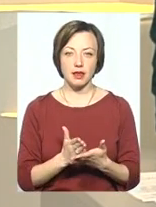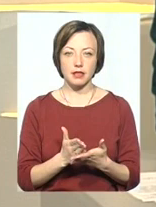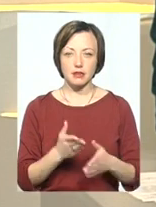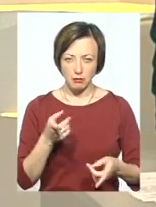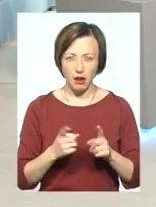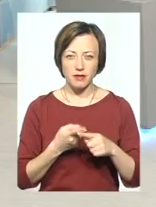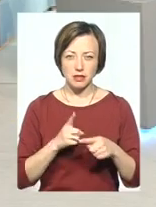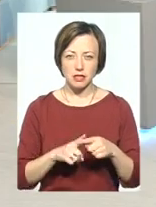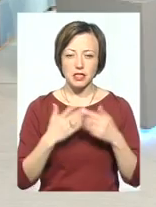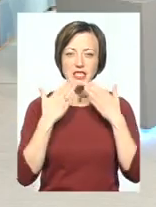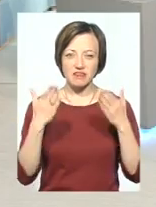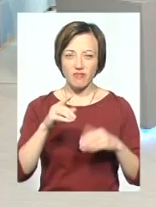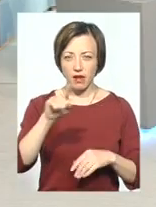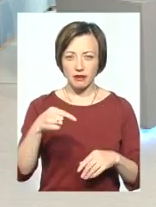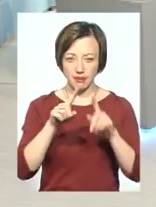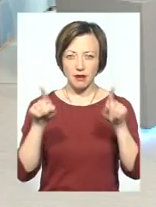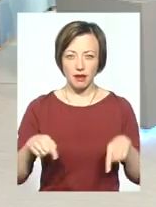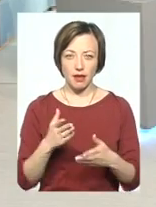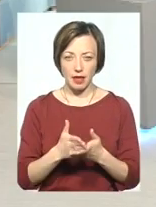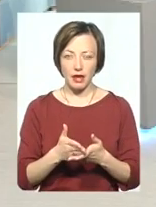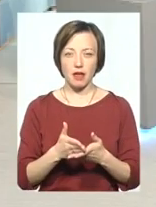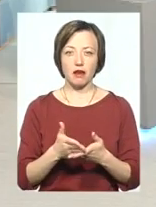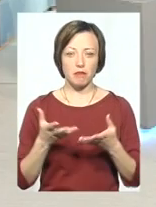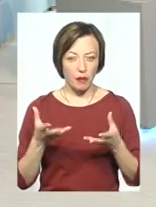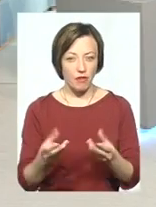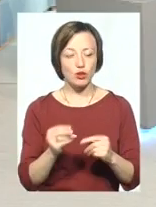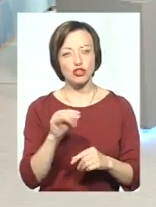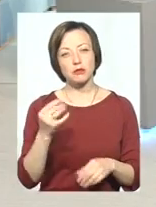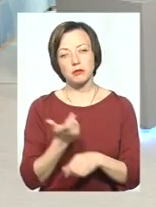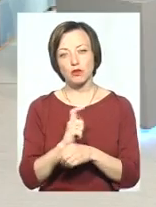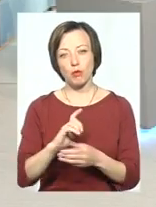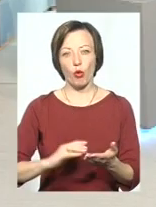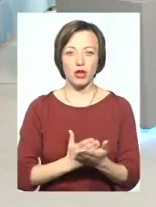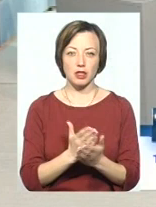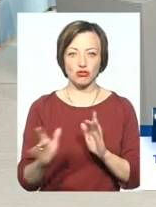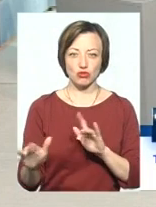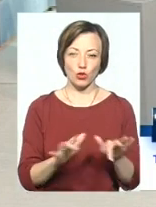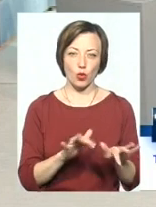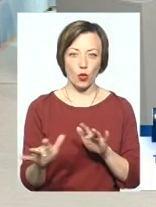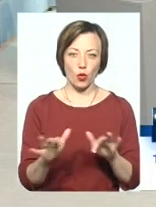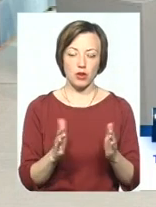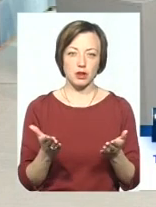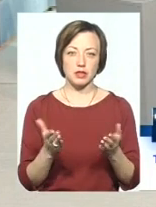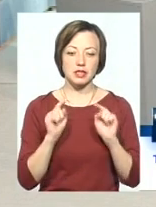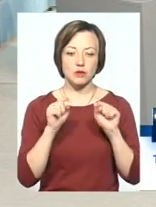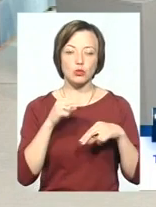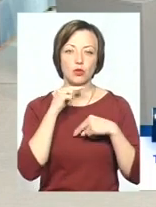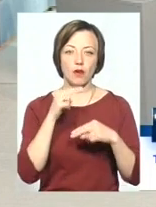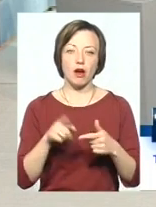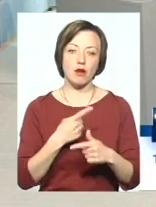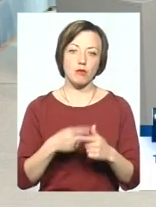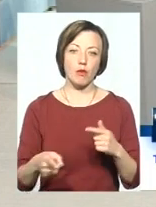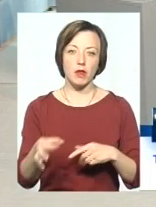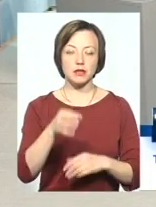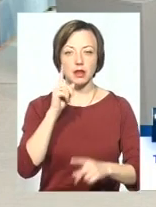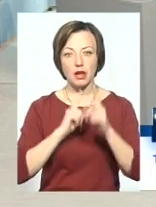звернення є дієвим механізмом, чи це більше політичні такі кроки е звернути увагу? Агов